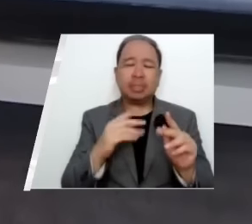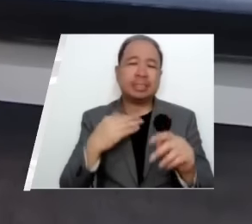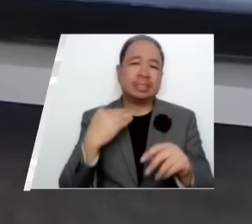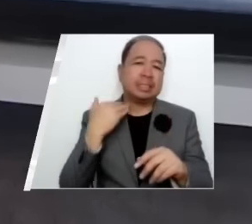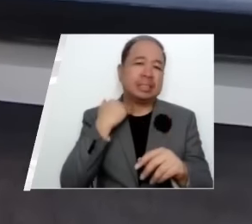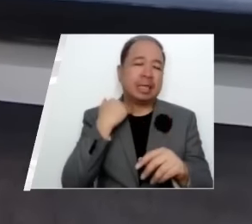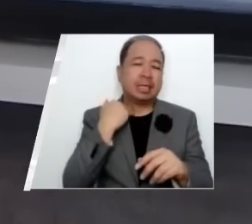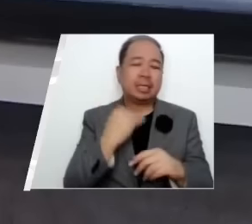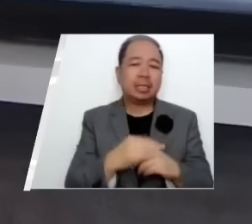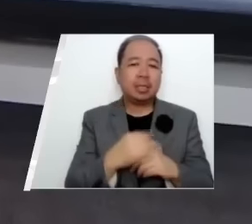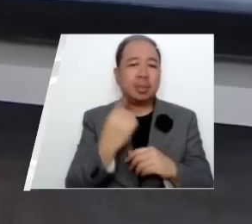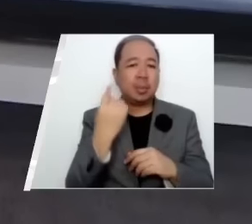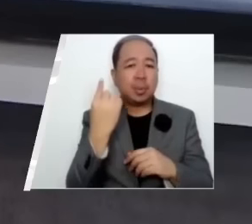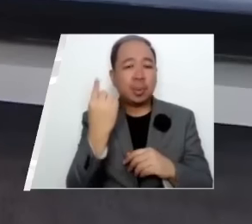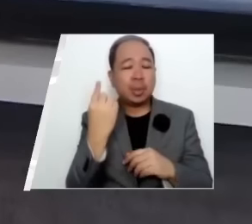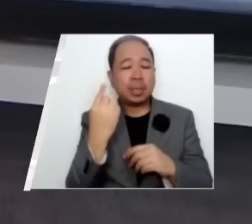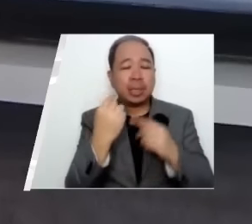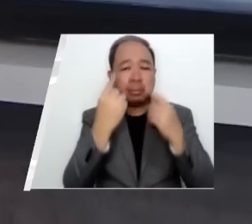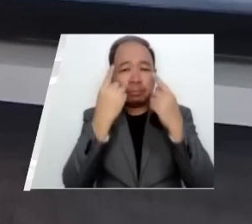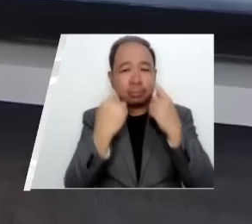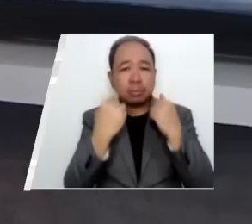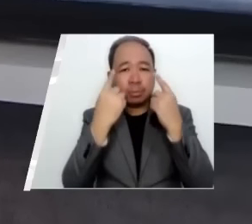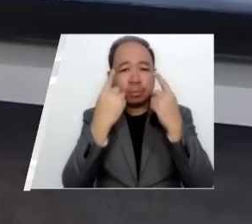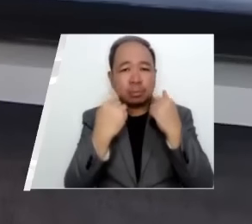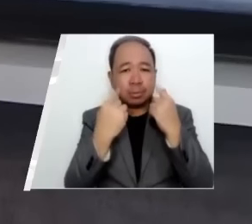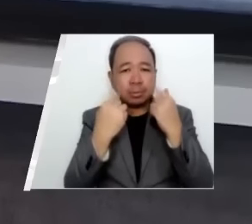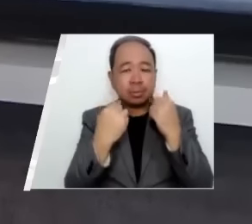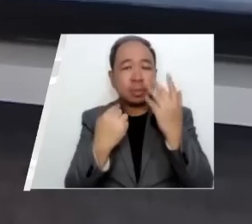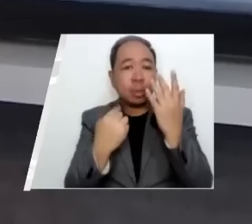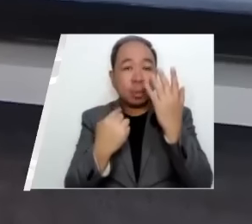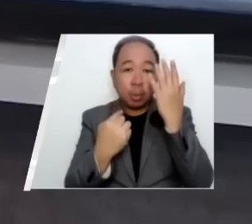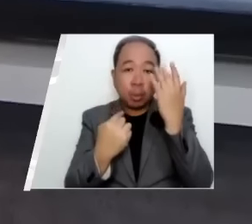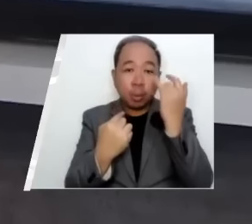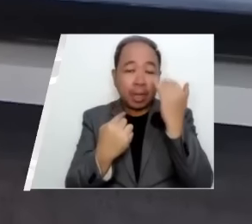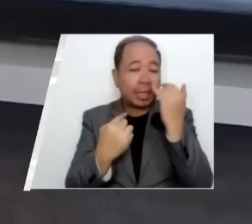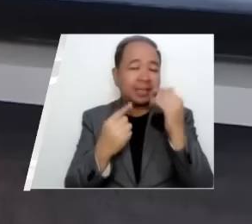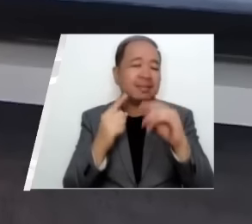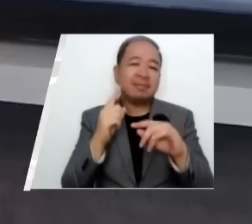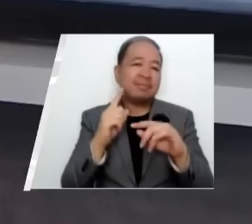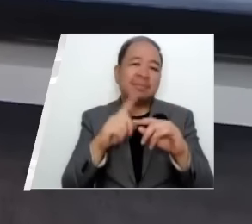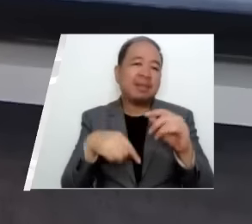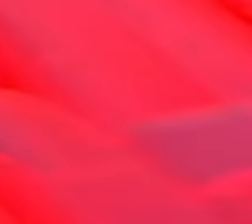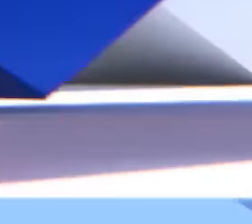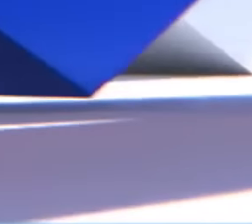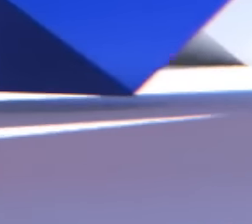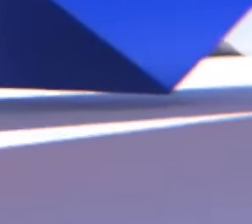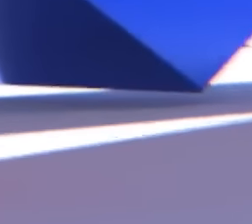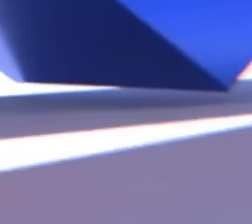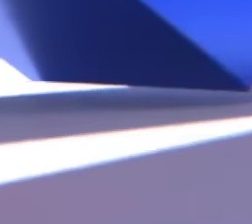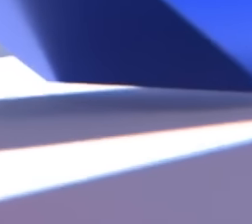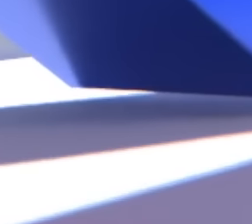nga dahil hindi makakaabot sa kaarawan ng ama. Nakatutok si Ian Cruz.